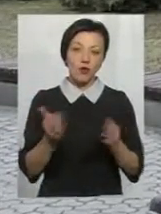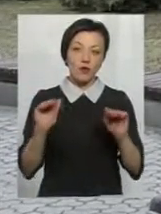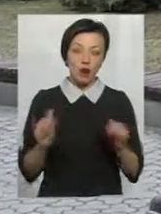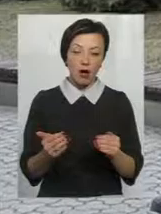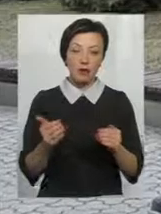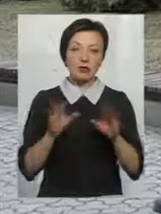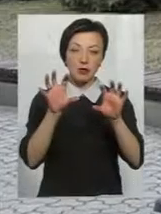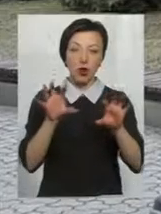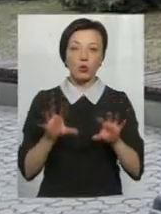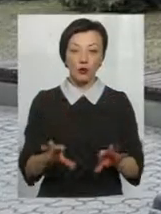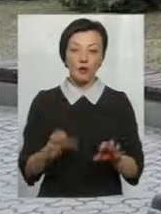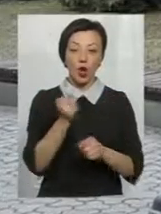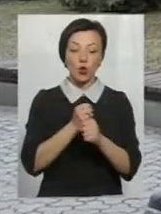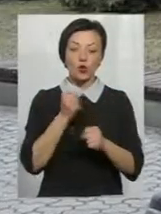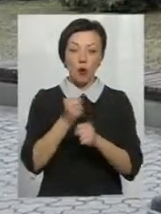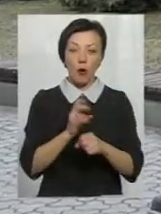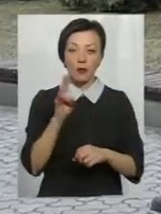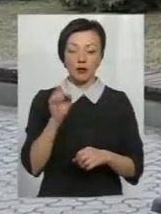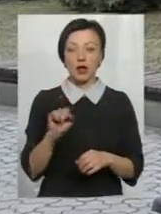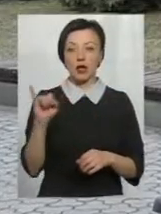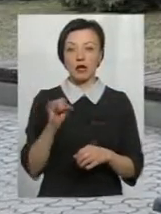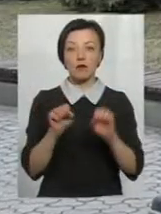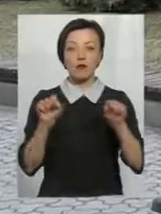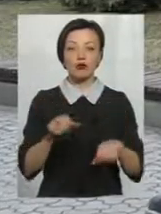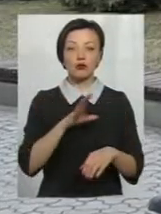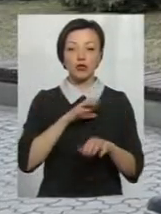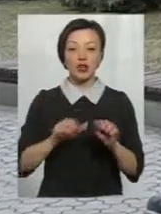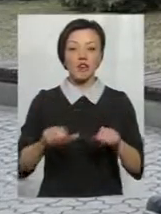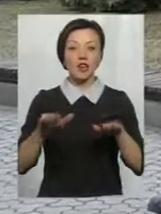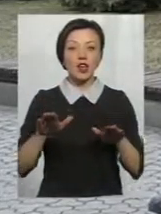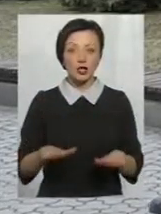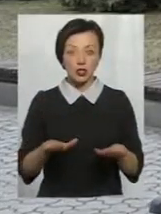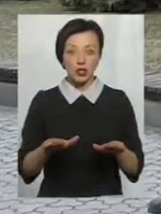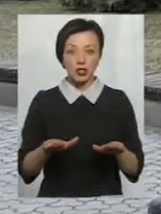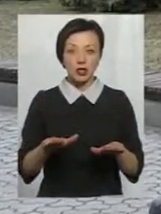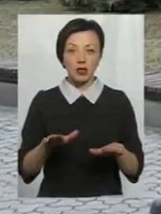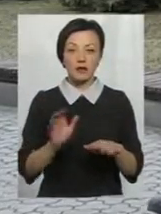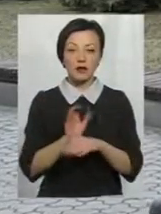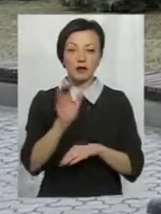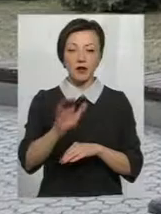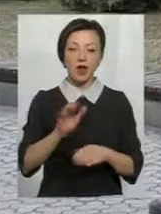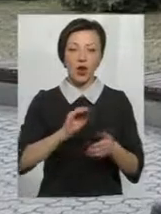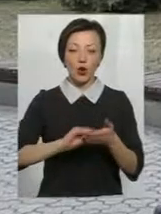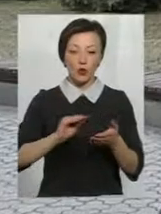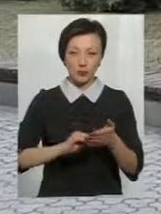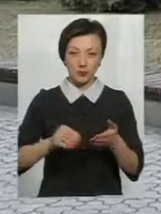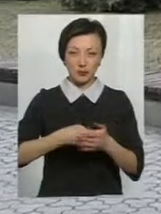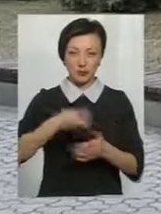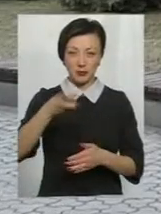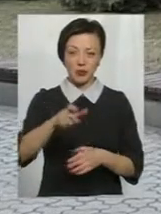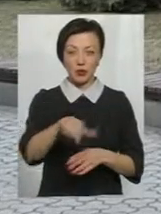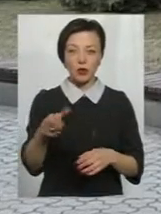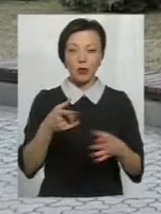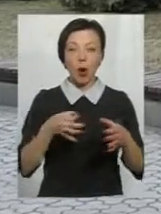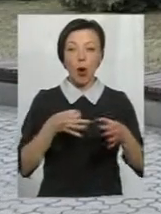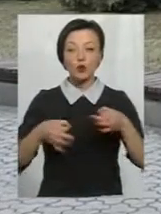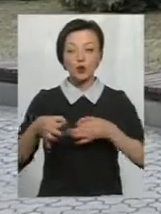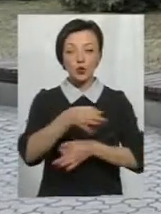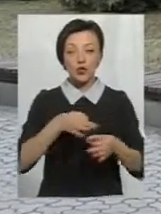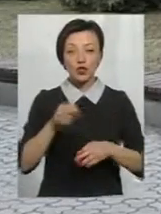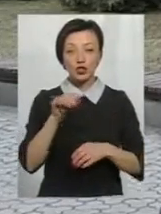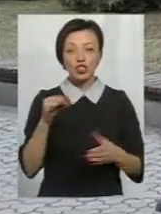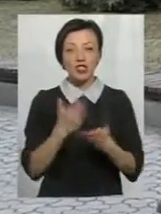рамках законодавства розроблена і вона може бути вирішена, а от відправляють людям відписку, потрібно просто проконсультуватися, чи